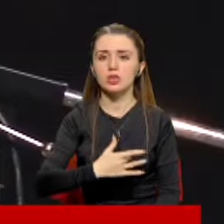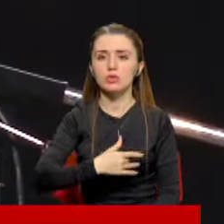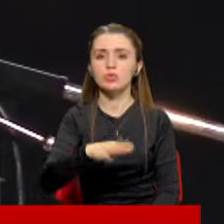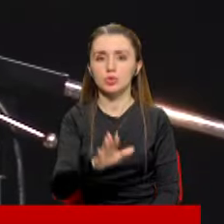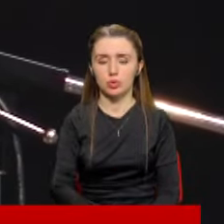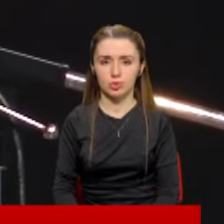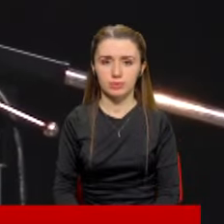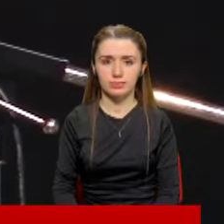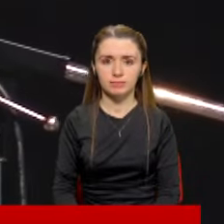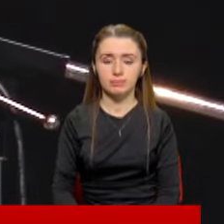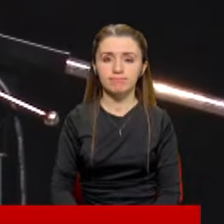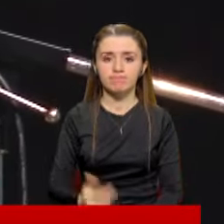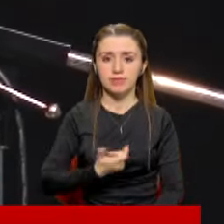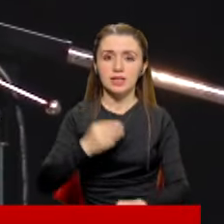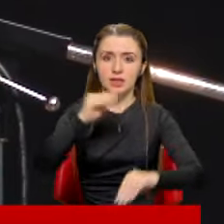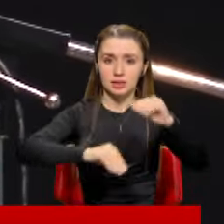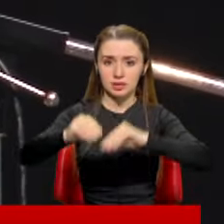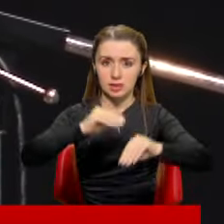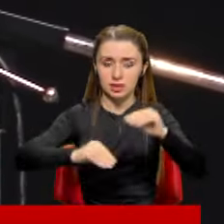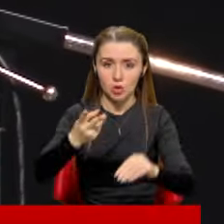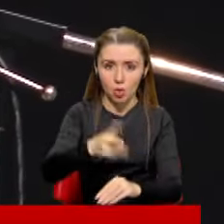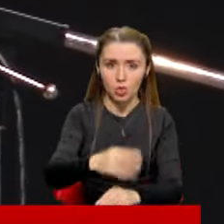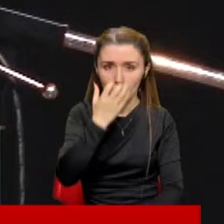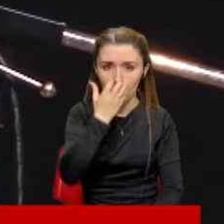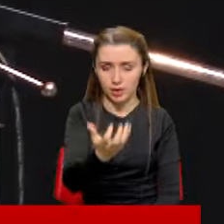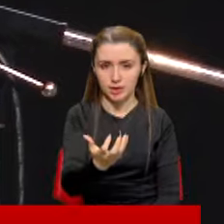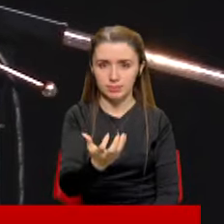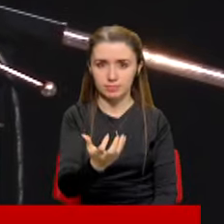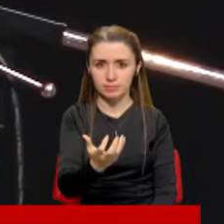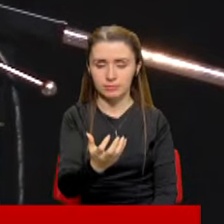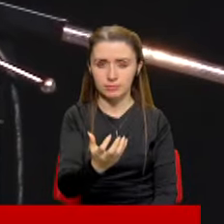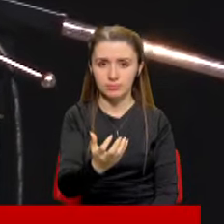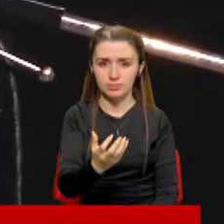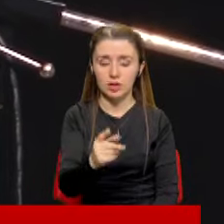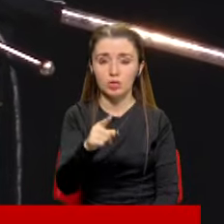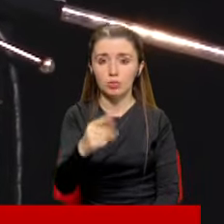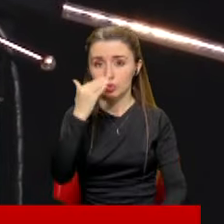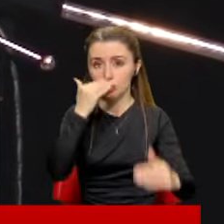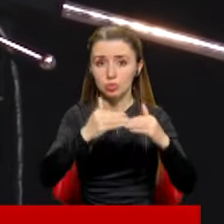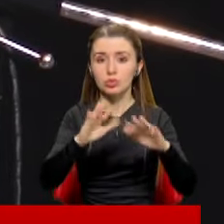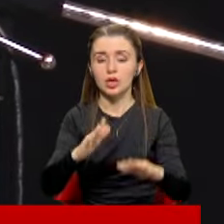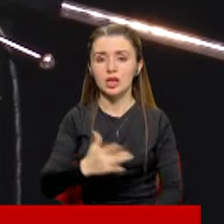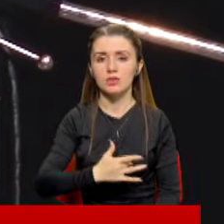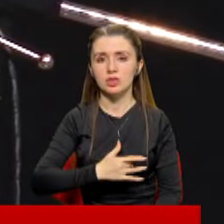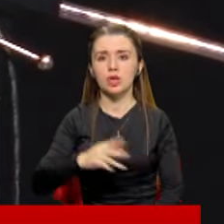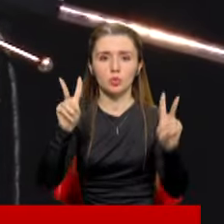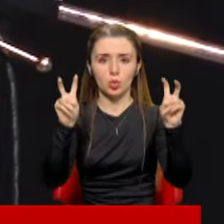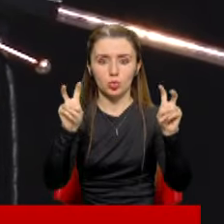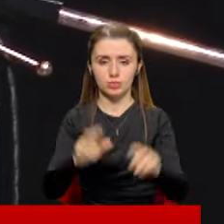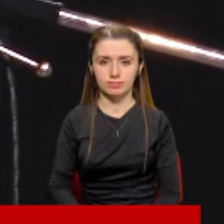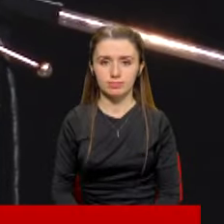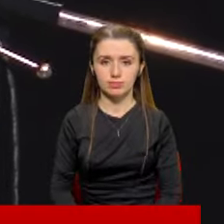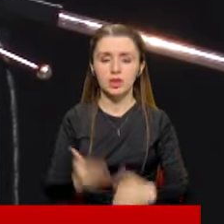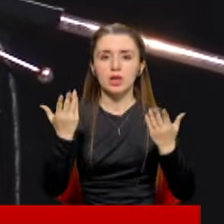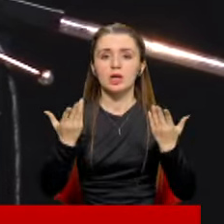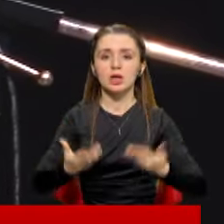yoktur. Hazırlanan yasa tasarısı ve ötenizi önerisi teknik değil, bence vicdani bir meseledir ve